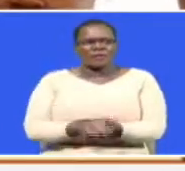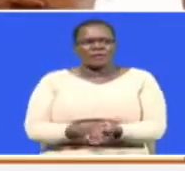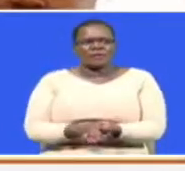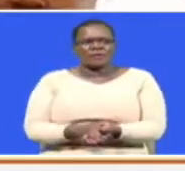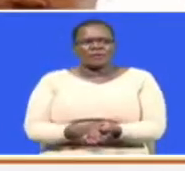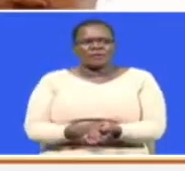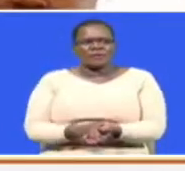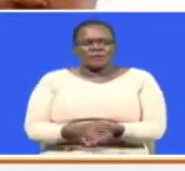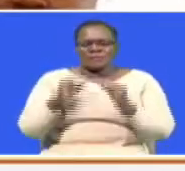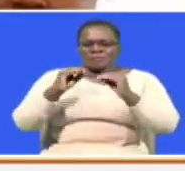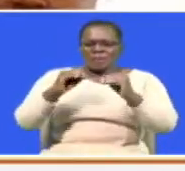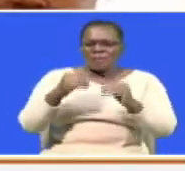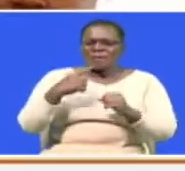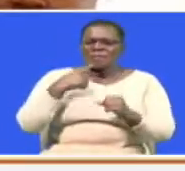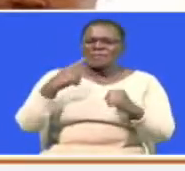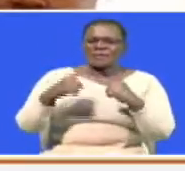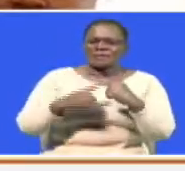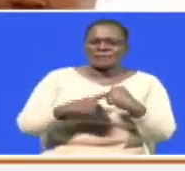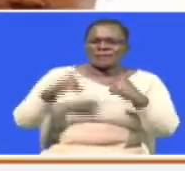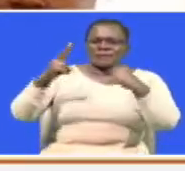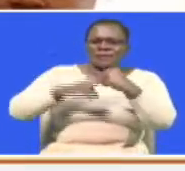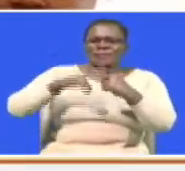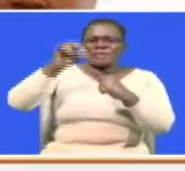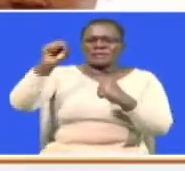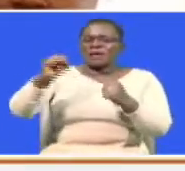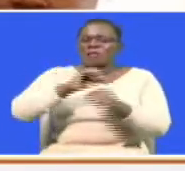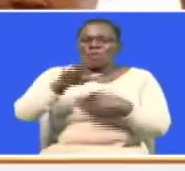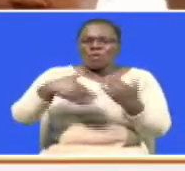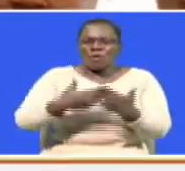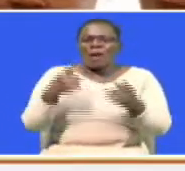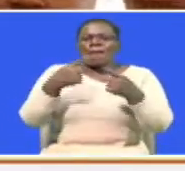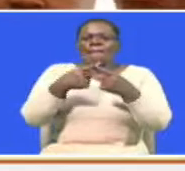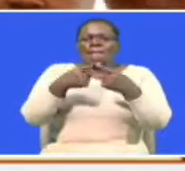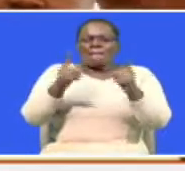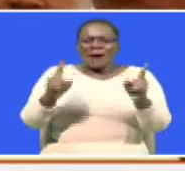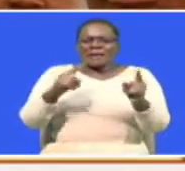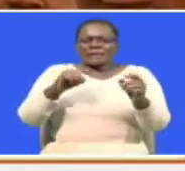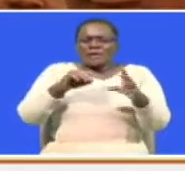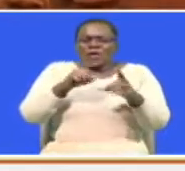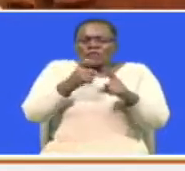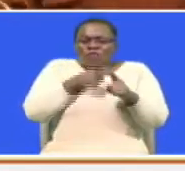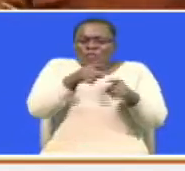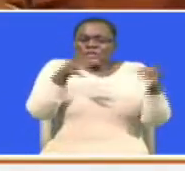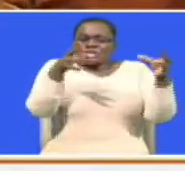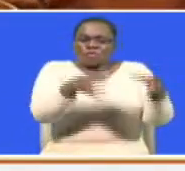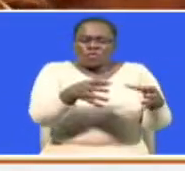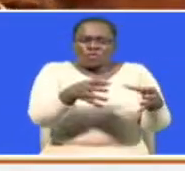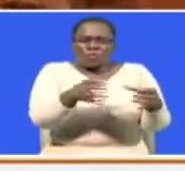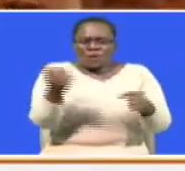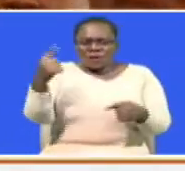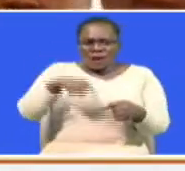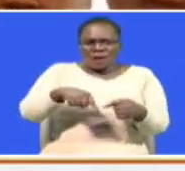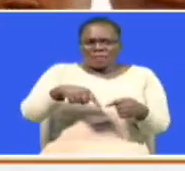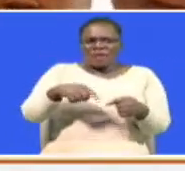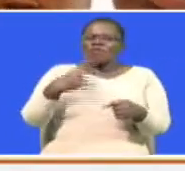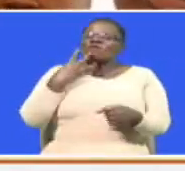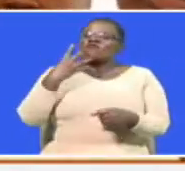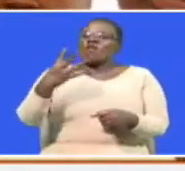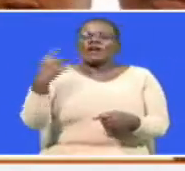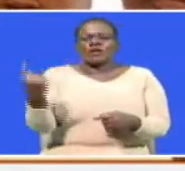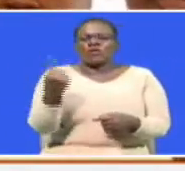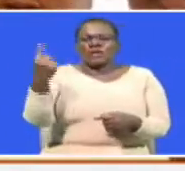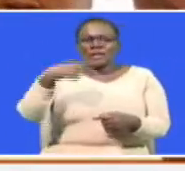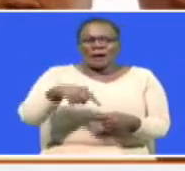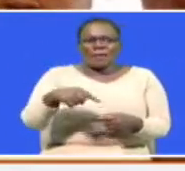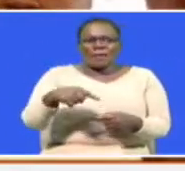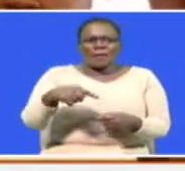waliofanya application ni 675 wote. Lakini katika 675 waliokuja hapa leo ni kama